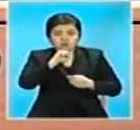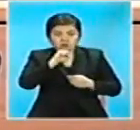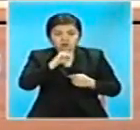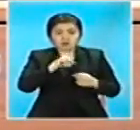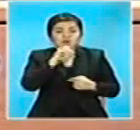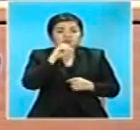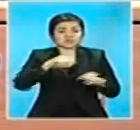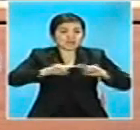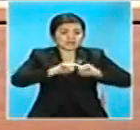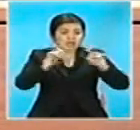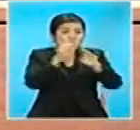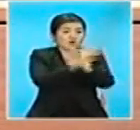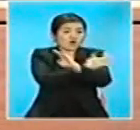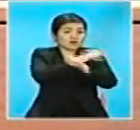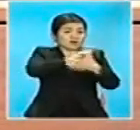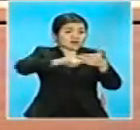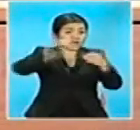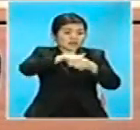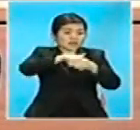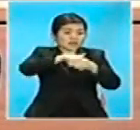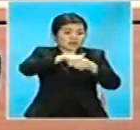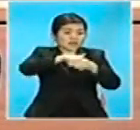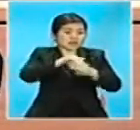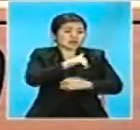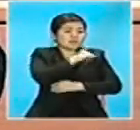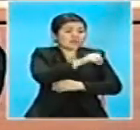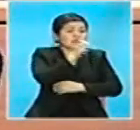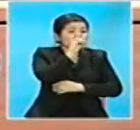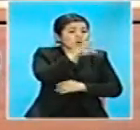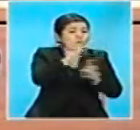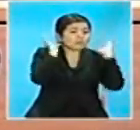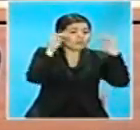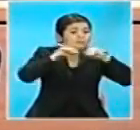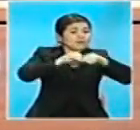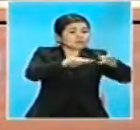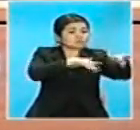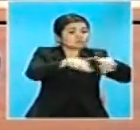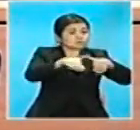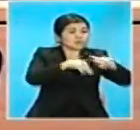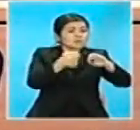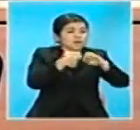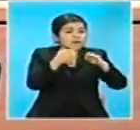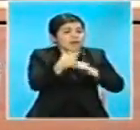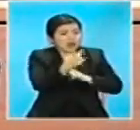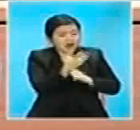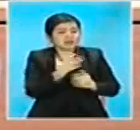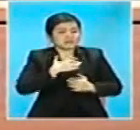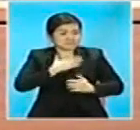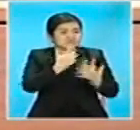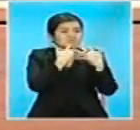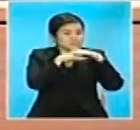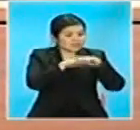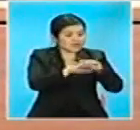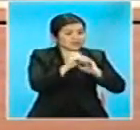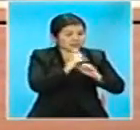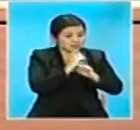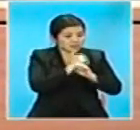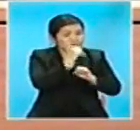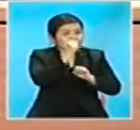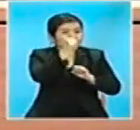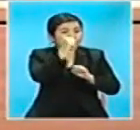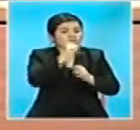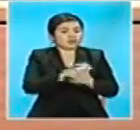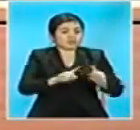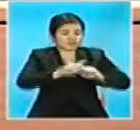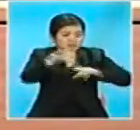ไปบอกประชาชนไว้ว่าถ้ามีปัญหาอะไรเนี่ยนะครับเราจะดำเนินการประสานงานให้นะครับเราไม่ได้บอกว่าเ